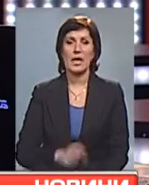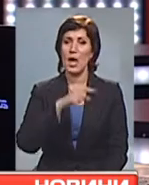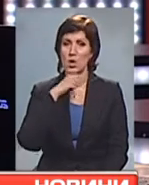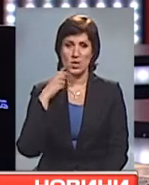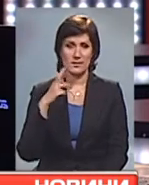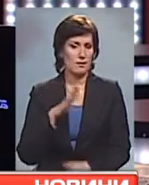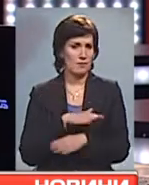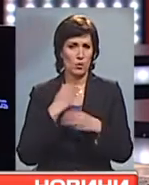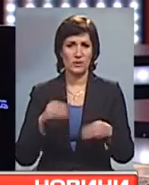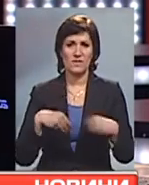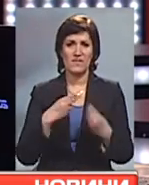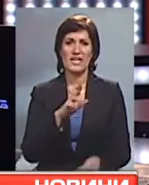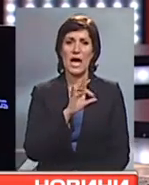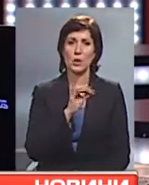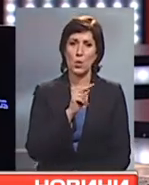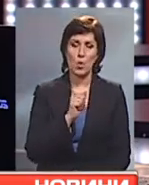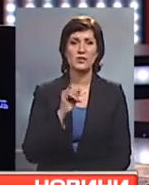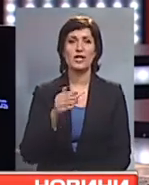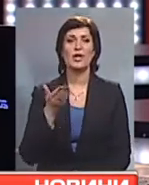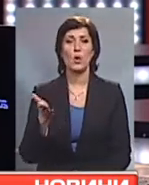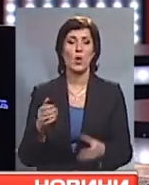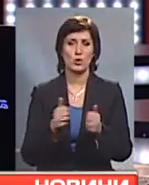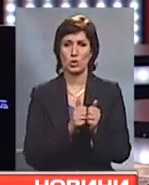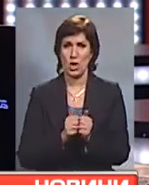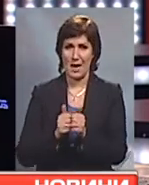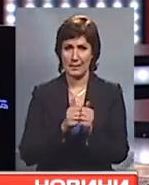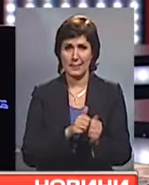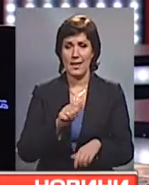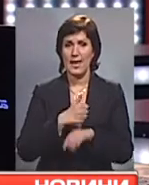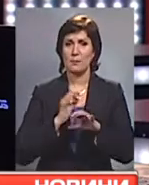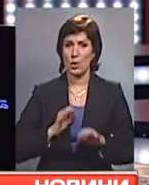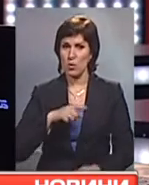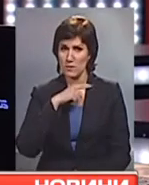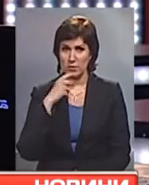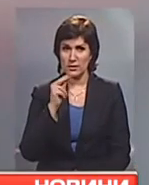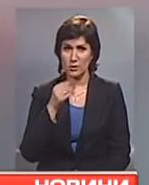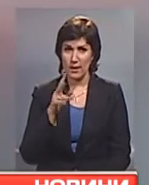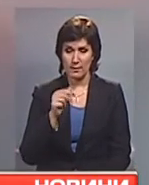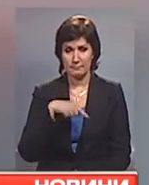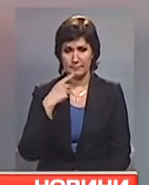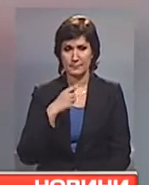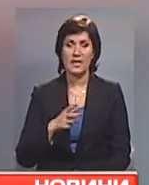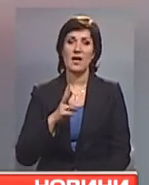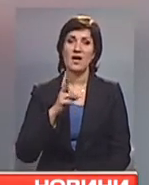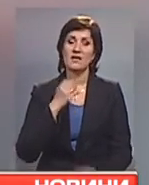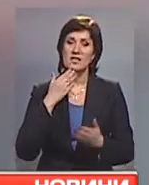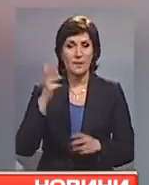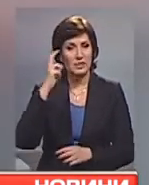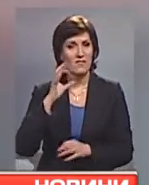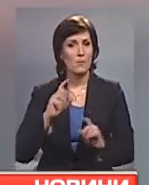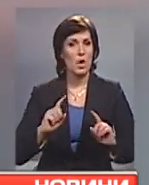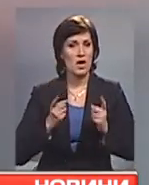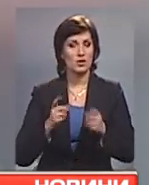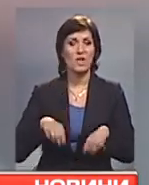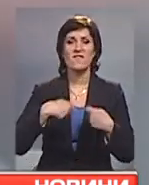І Росія не хоче видавати Віктора Януковича та його соратників. Генпрокурор Росії Юрій Чайка сказав, що на запит Києва про